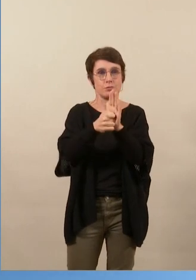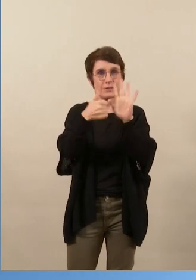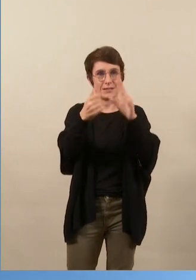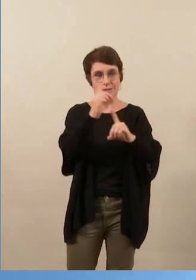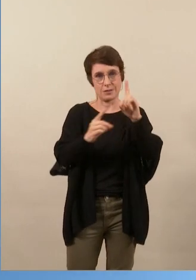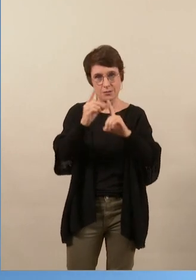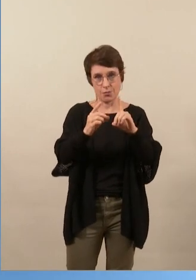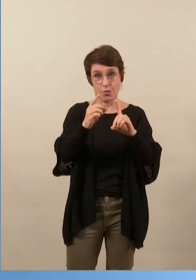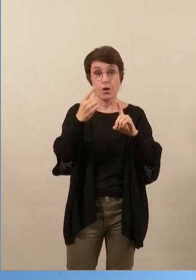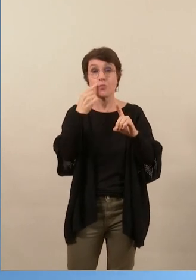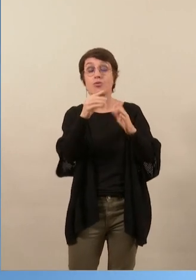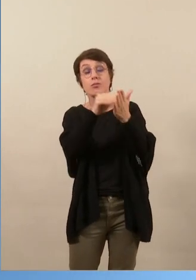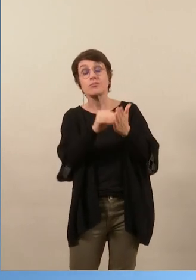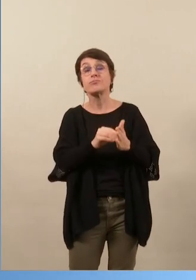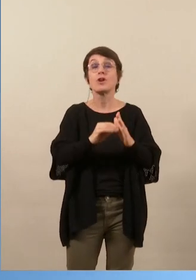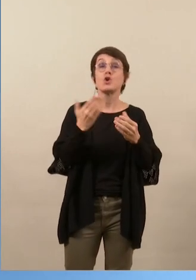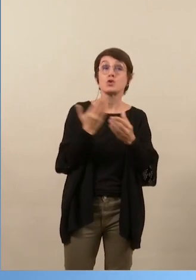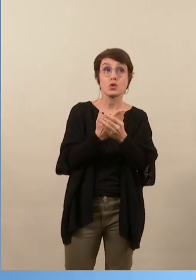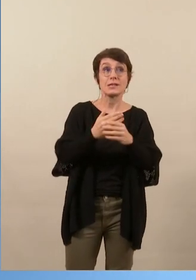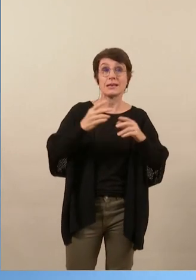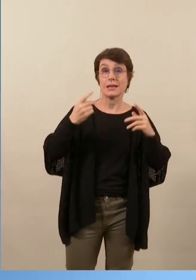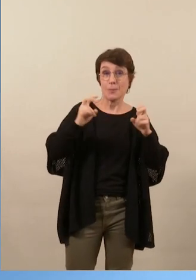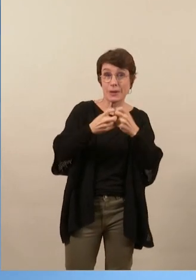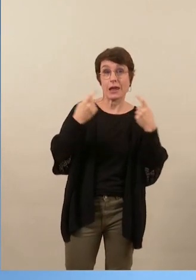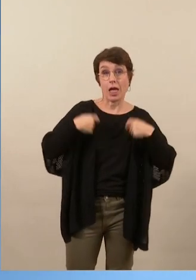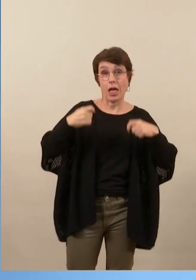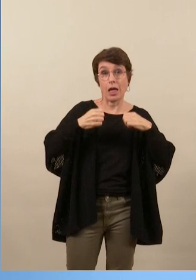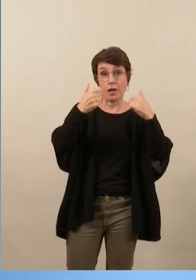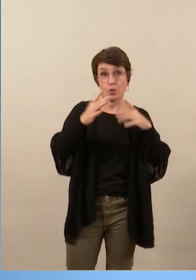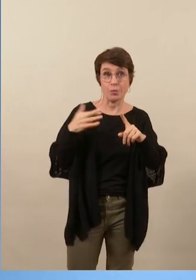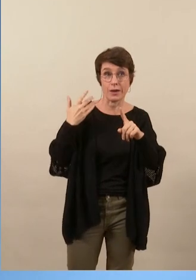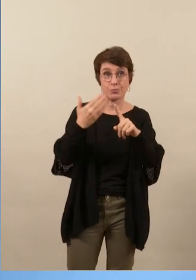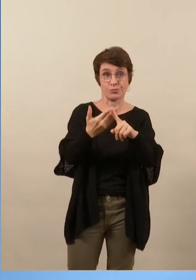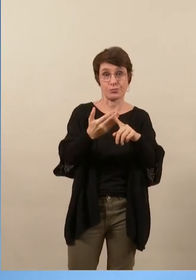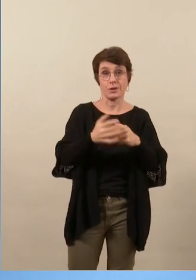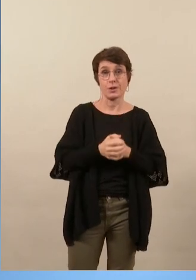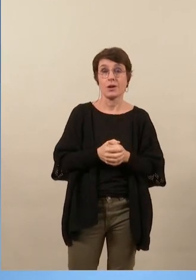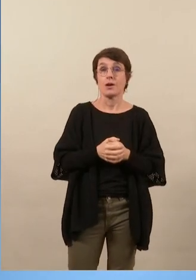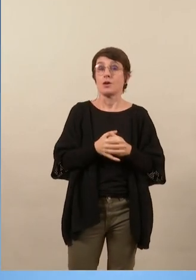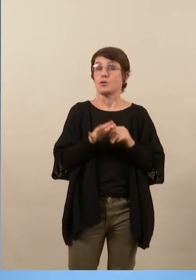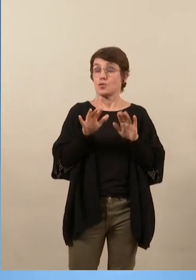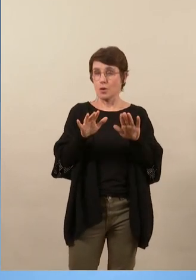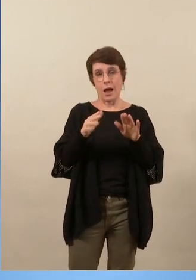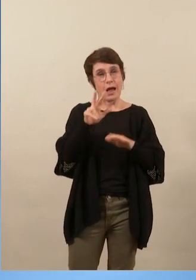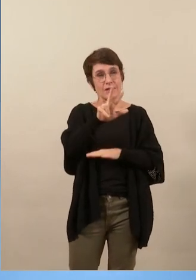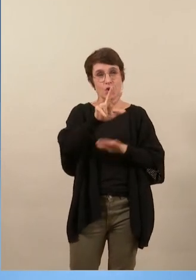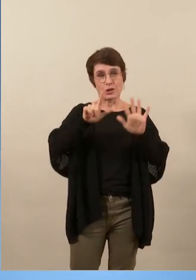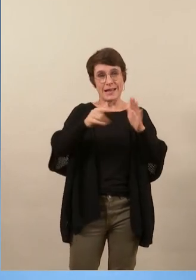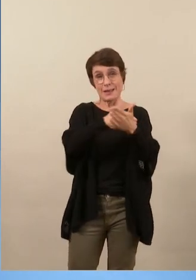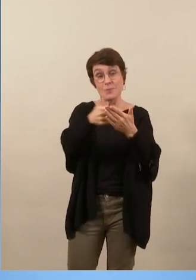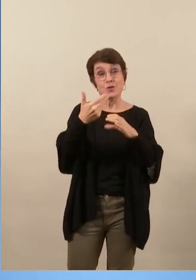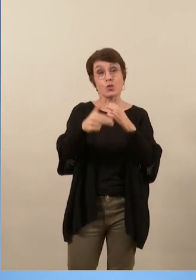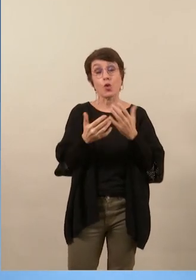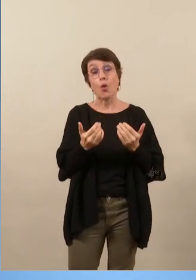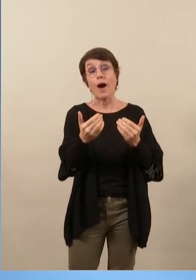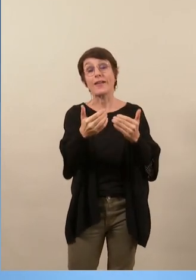l'ensemble des coûts de ce dossier notamment ce lié aux intérêts d'emprunt successifs il n'y a pas de doute sur le fait que les 37 millions d'euros attendus